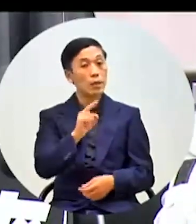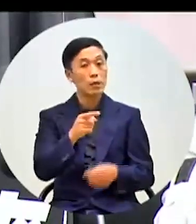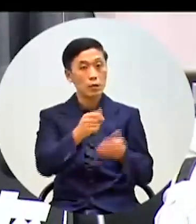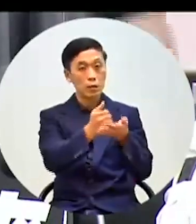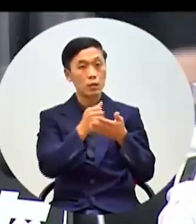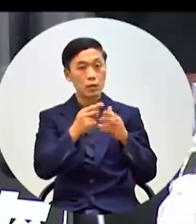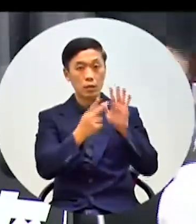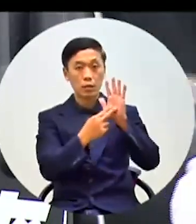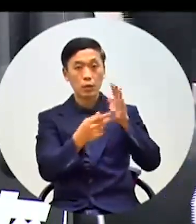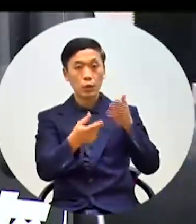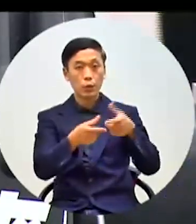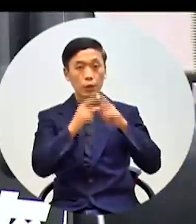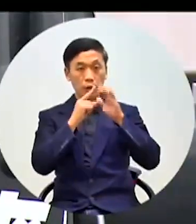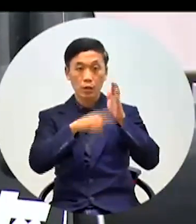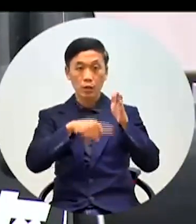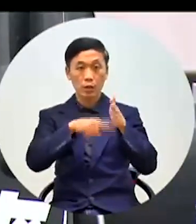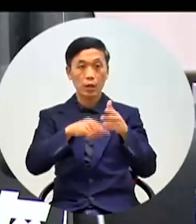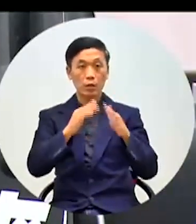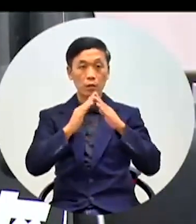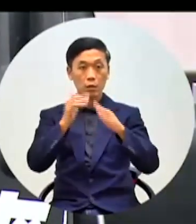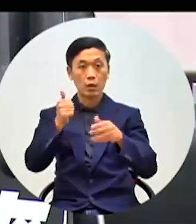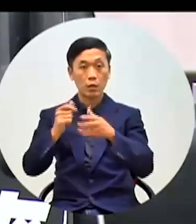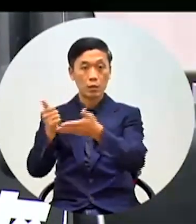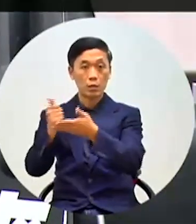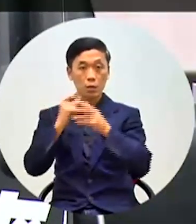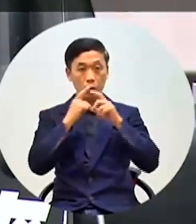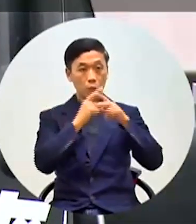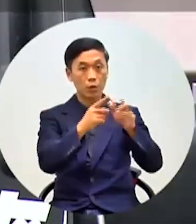回答。 市长，请答复。